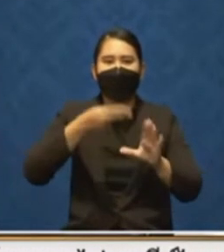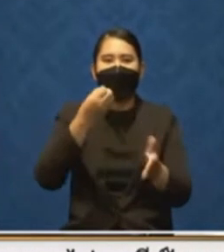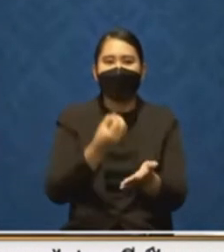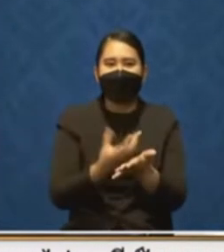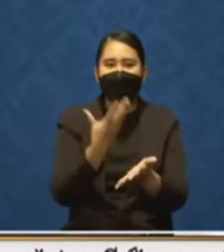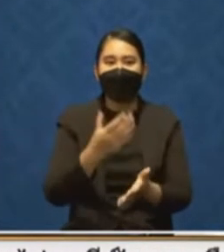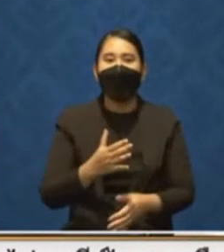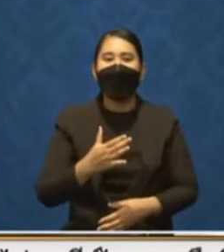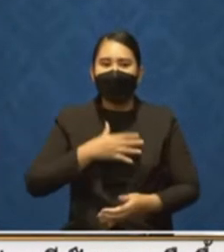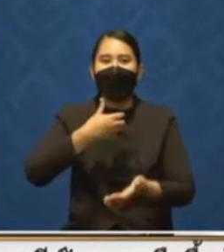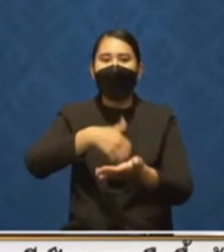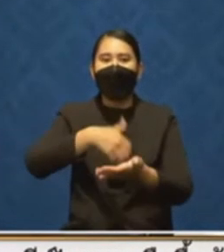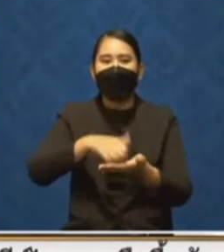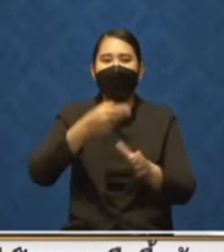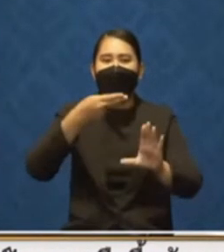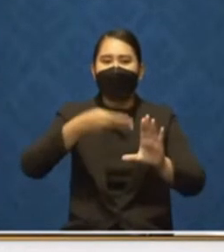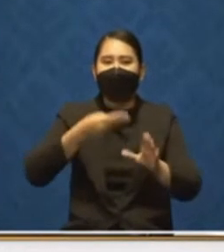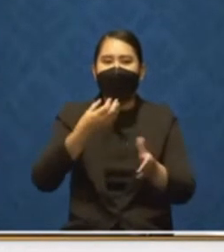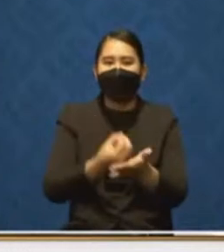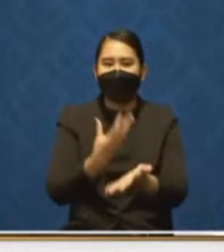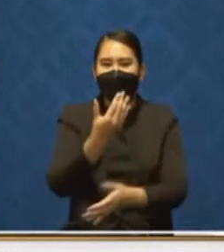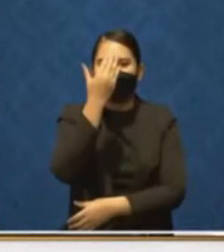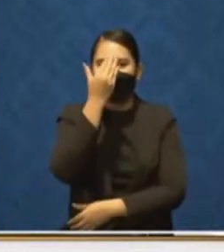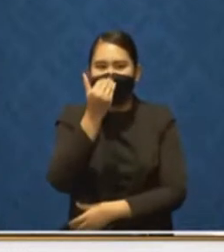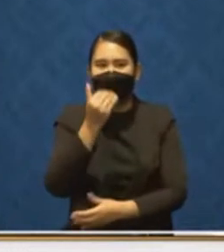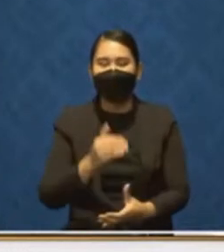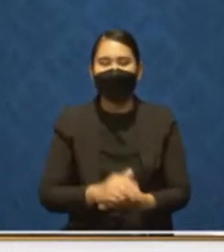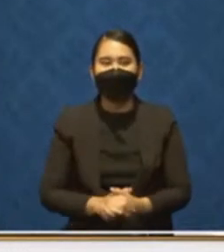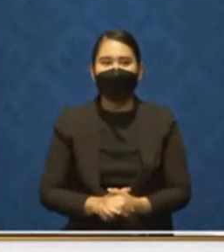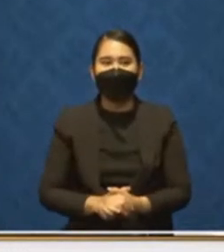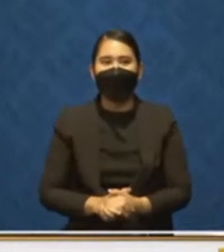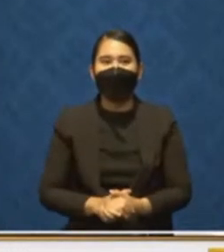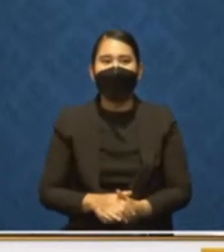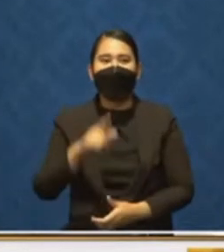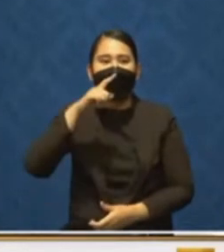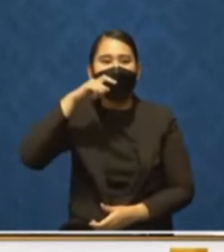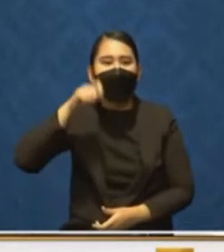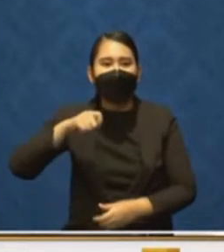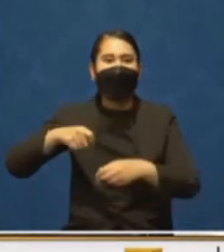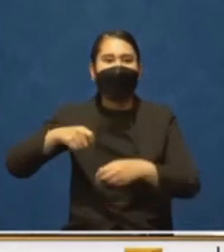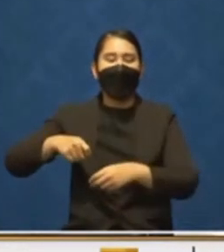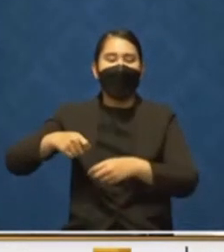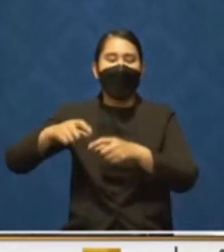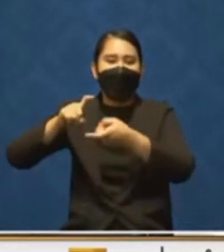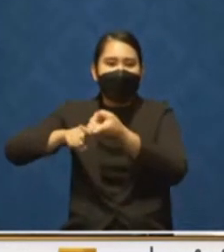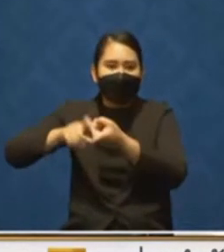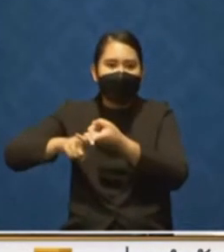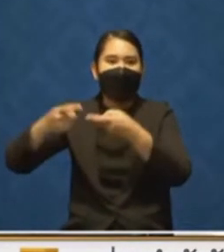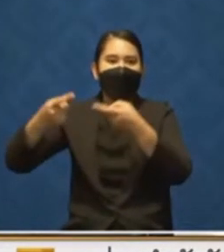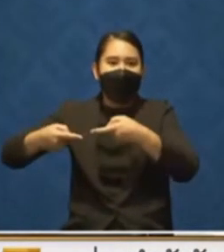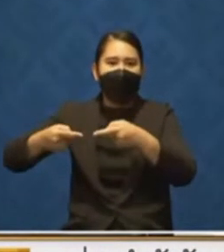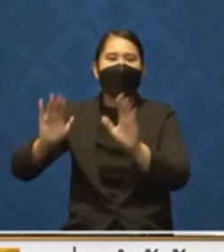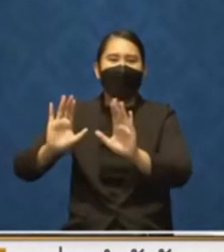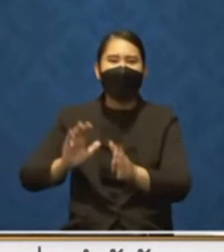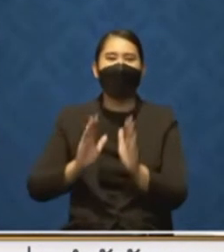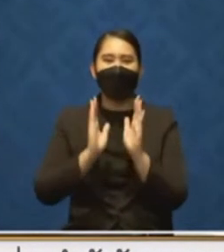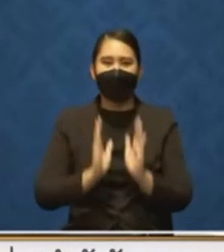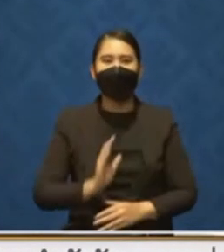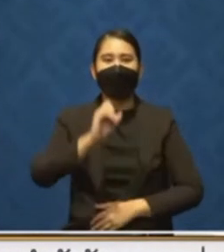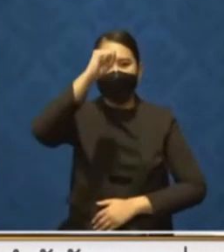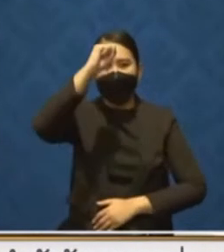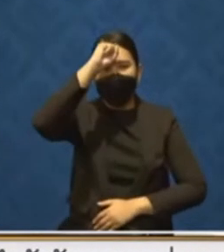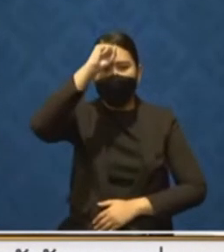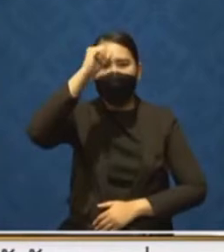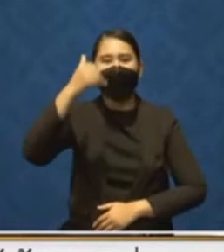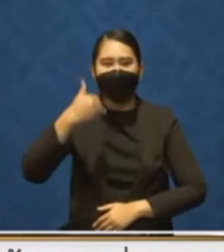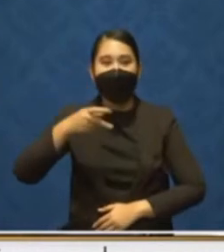มันแพงเพราะอะไรให้มันได้แช่อายุไอ้เซียหรอกอยู่แค่รัสเซียเนี่ยมันไม่ใช่เพราะอากาศหรอกวันนี้คนโม้มัน